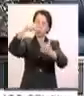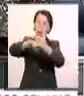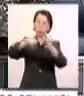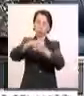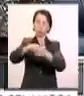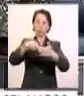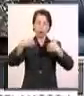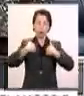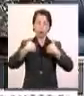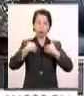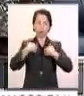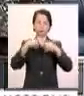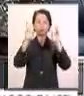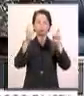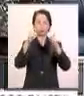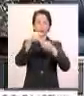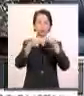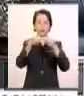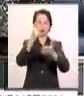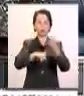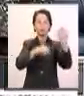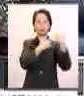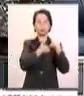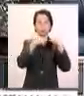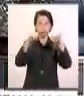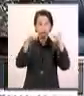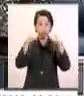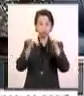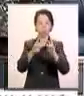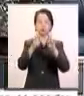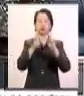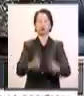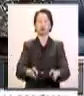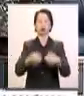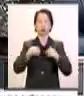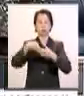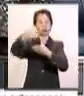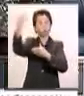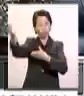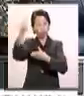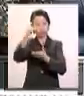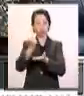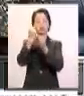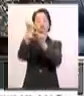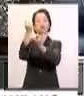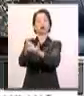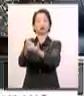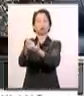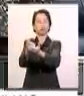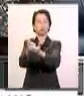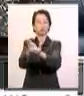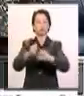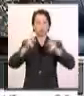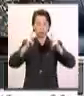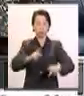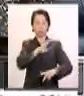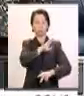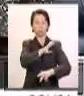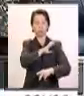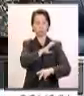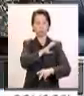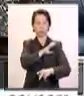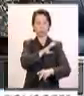diselitkan isu-isu tentang apa peranan yang boleh dimainkan oleh rakyat yang ada di luar sana untuk membantu pihak berkuasa